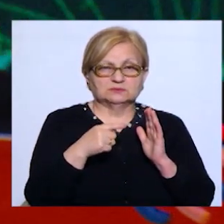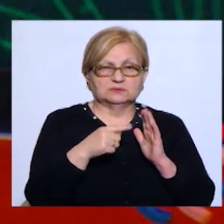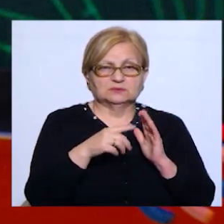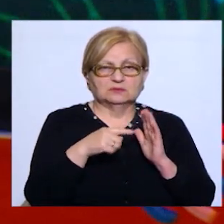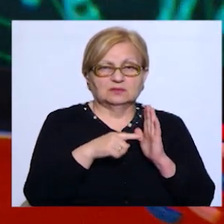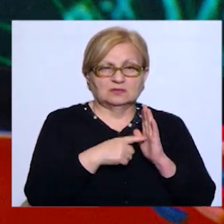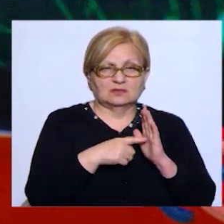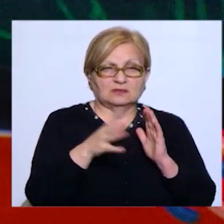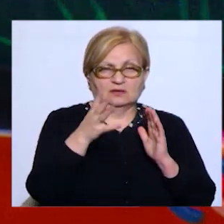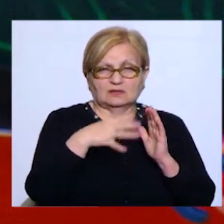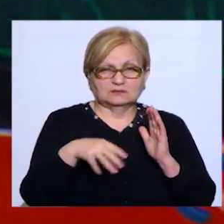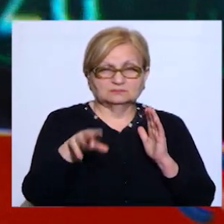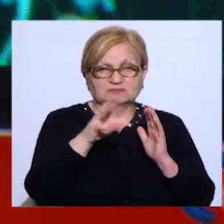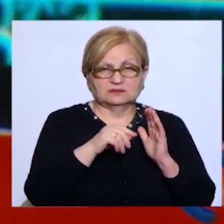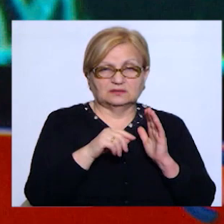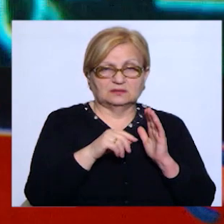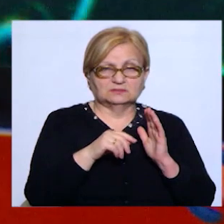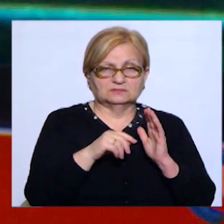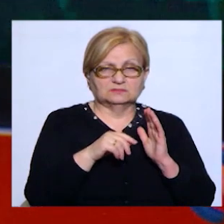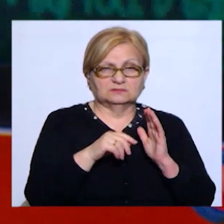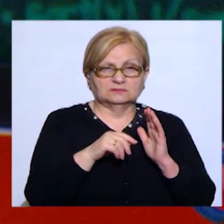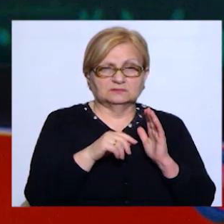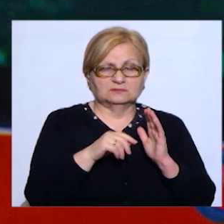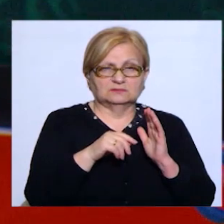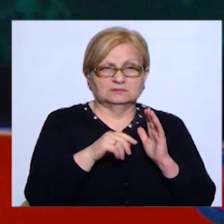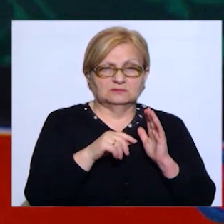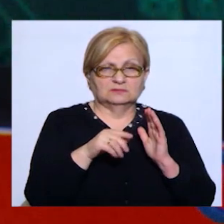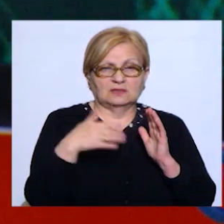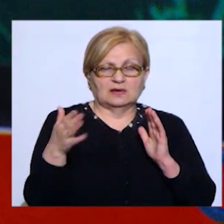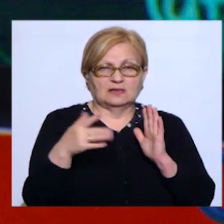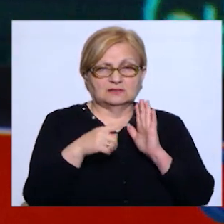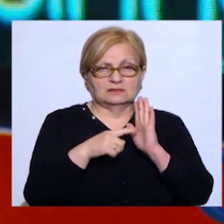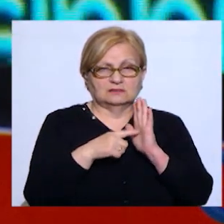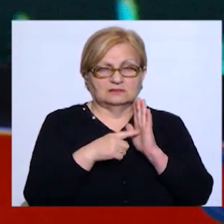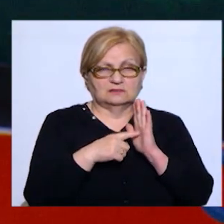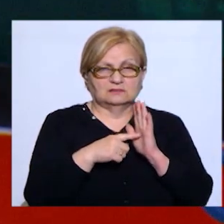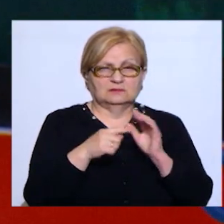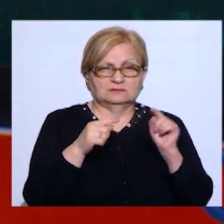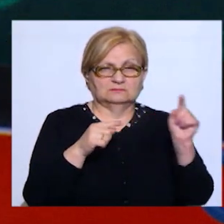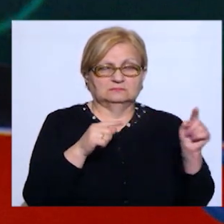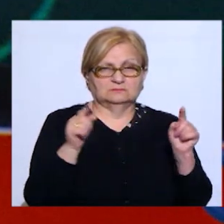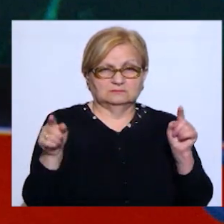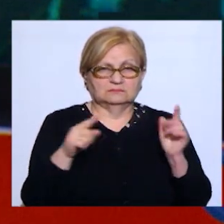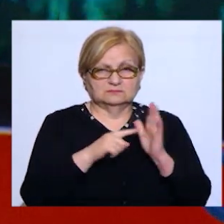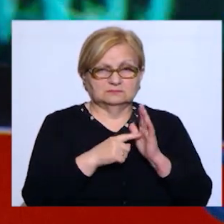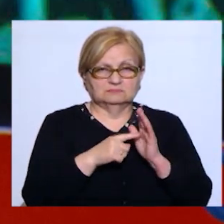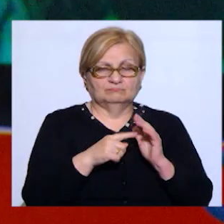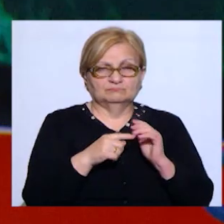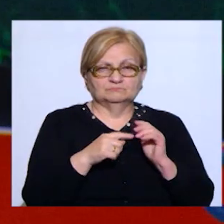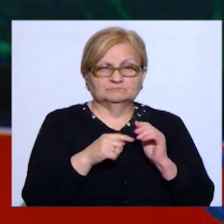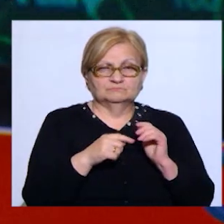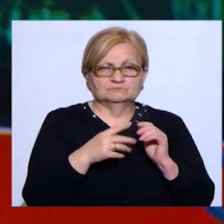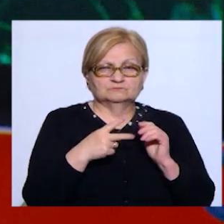გამრავლებული მთლიან კვეთის სიგრძეზე, ანუ გარე წერტილიდან აი ბოლო წერტილამდე, რაც არის სიგრძე უდრის